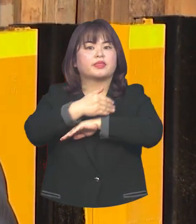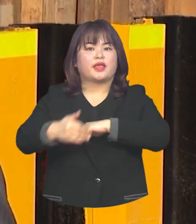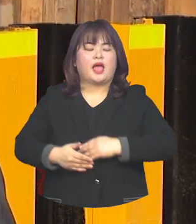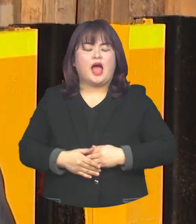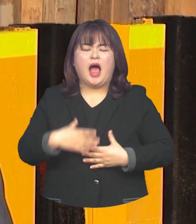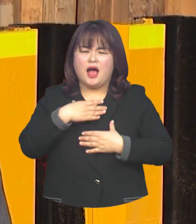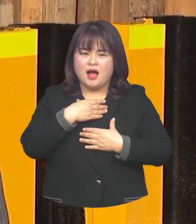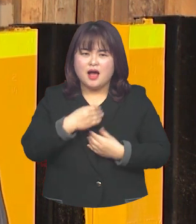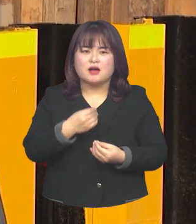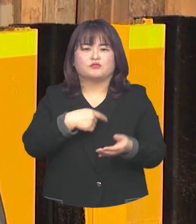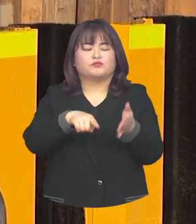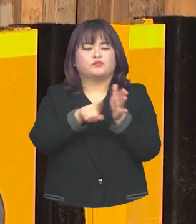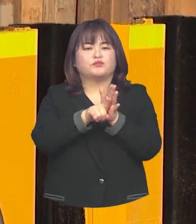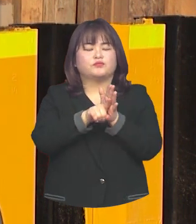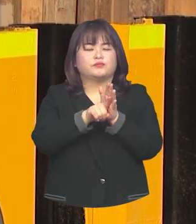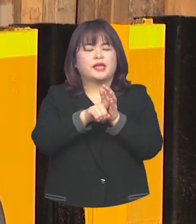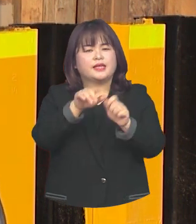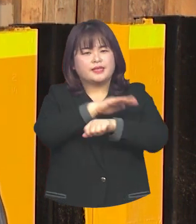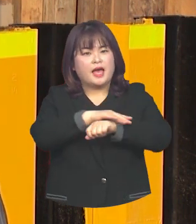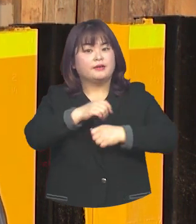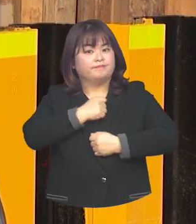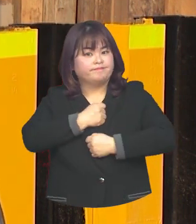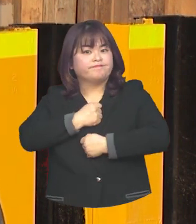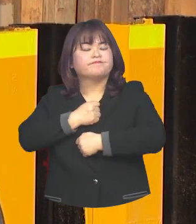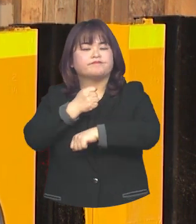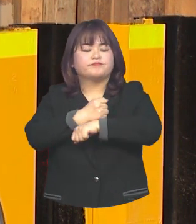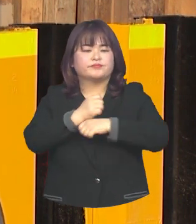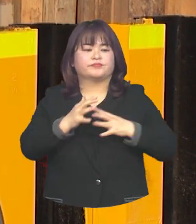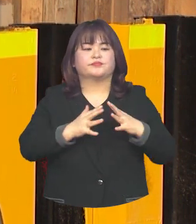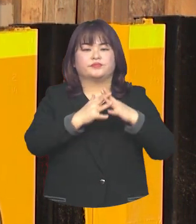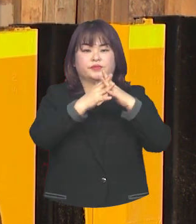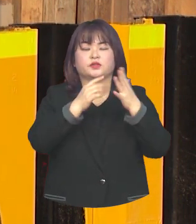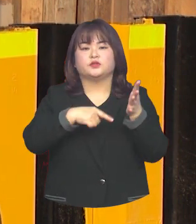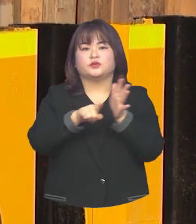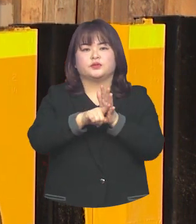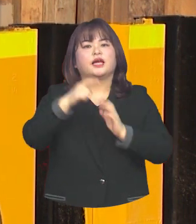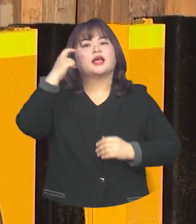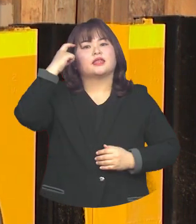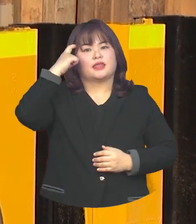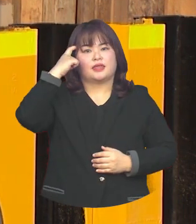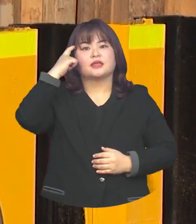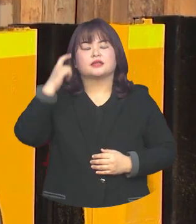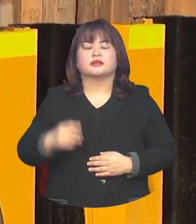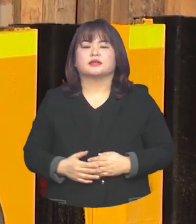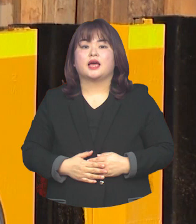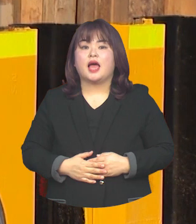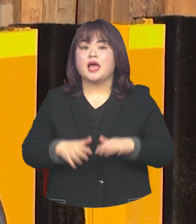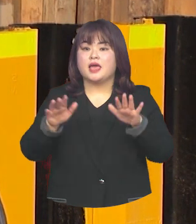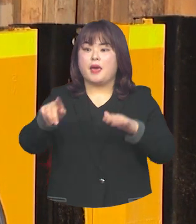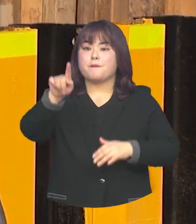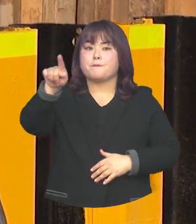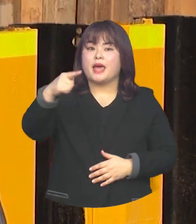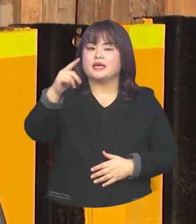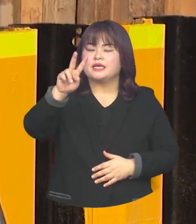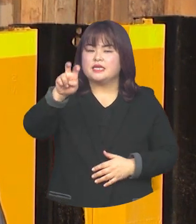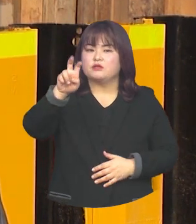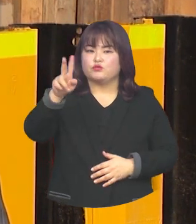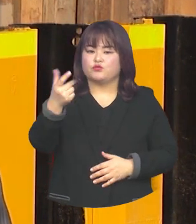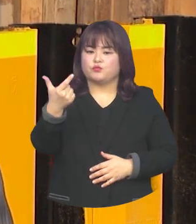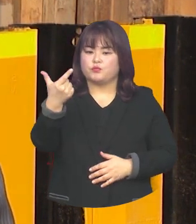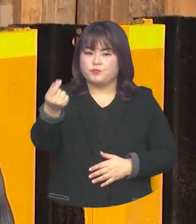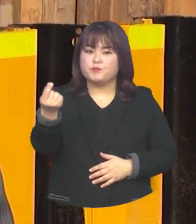또 안전을 잘 유의하면서 공사가 진행되도록 할 생각이고 이